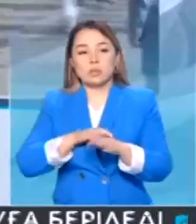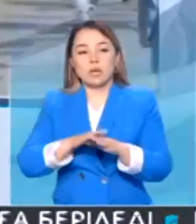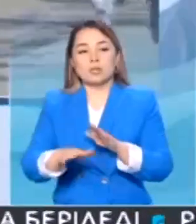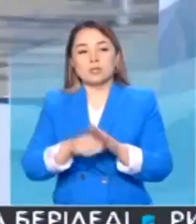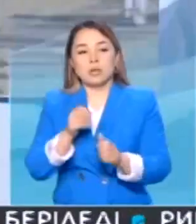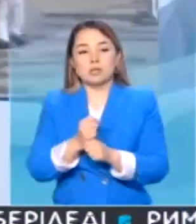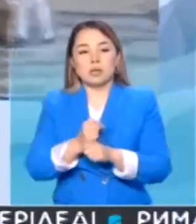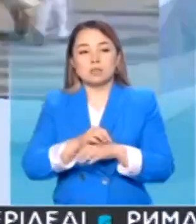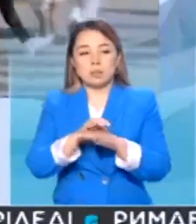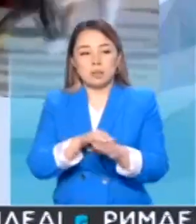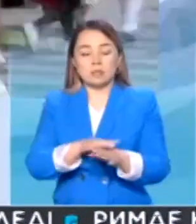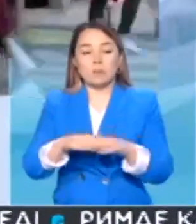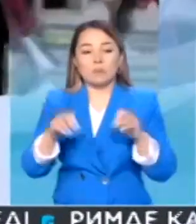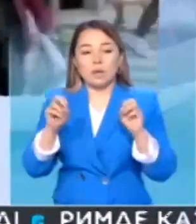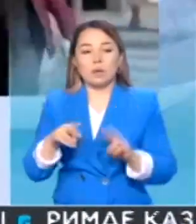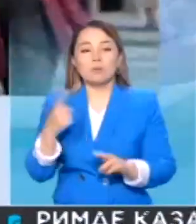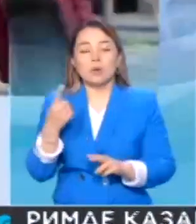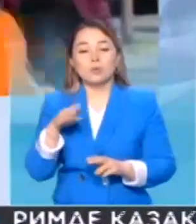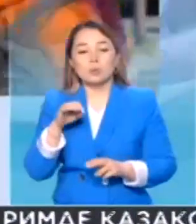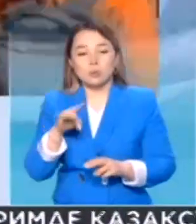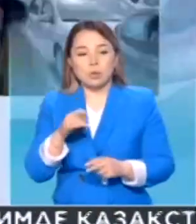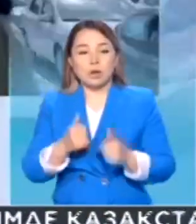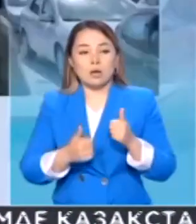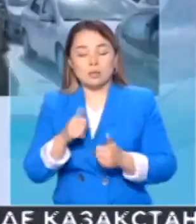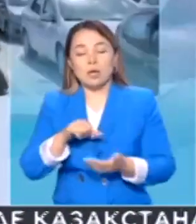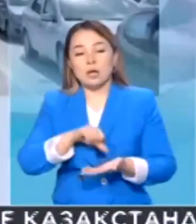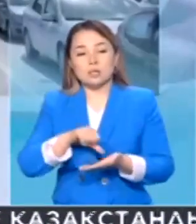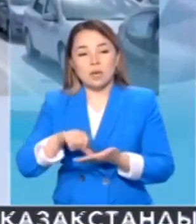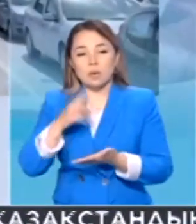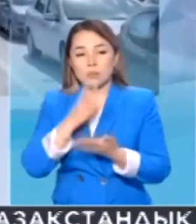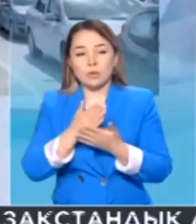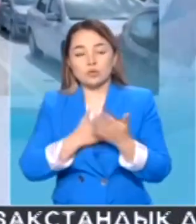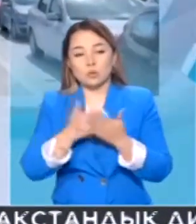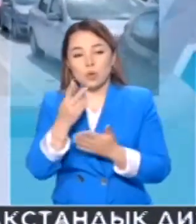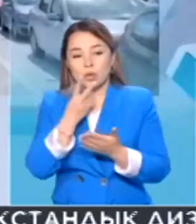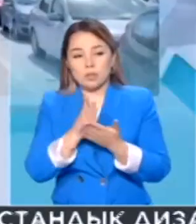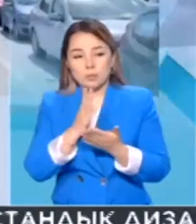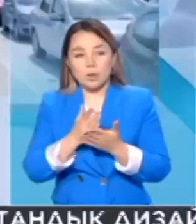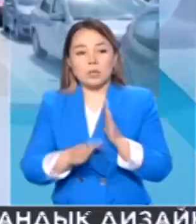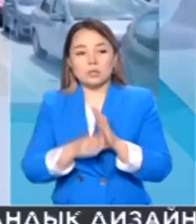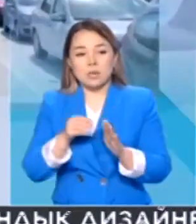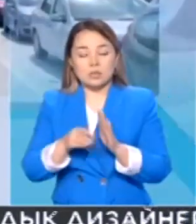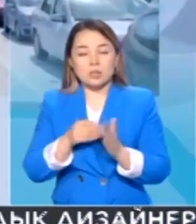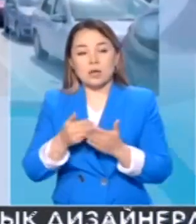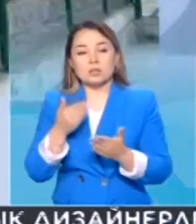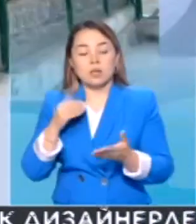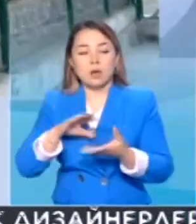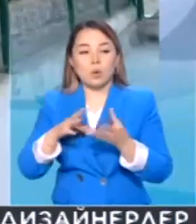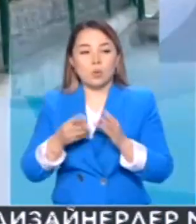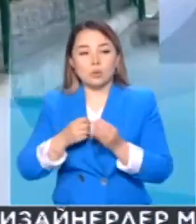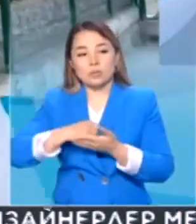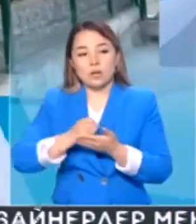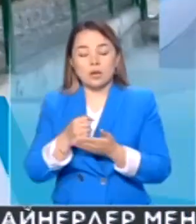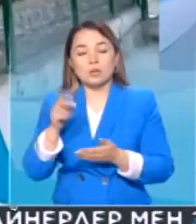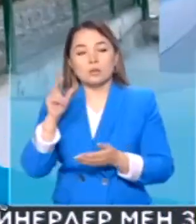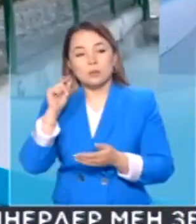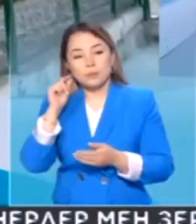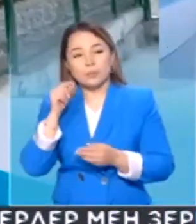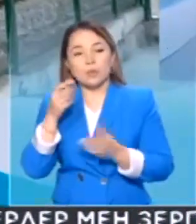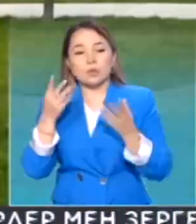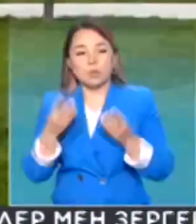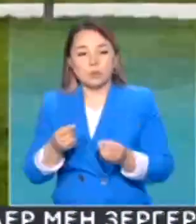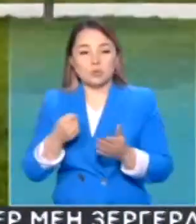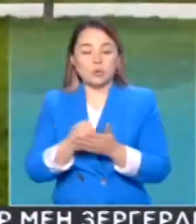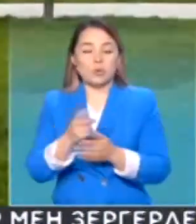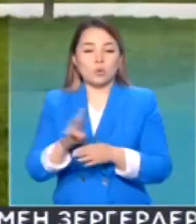таңдауларын жасады. Мамандар бұл бірінші турдағы қатысу көрсеткішінен де жоғары деп отыр. Сайлаудың алдын ала қорытындысы дүйсенбі күні түнгі